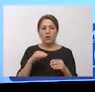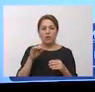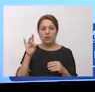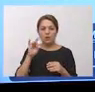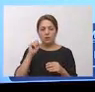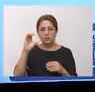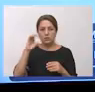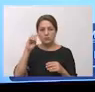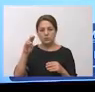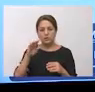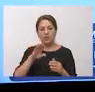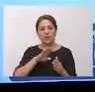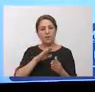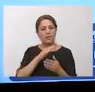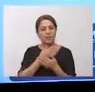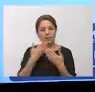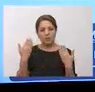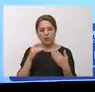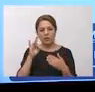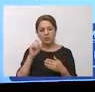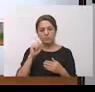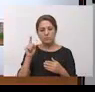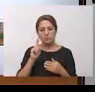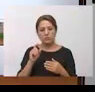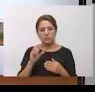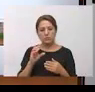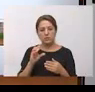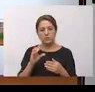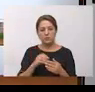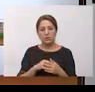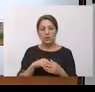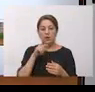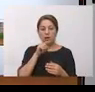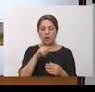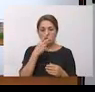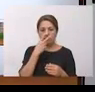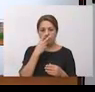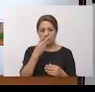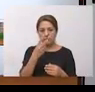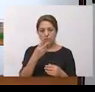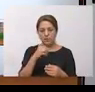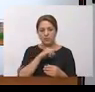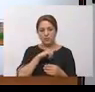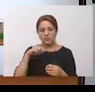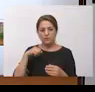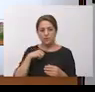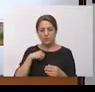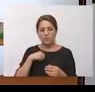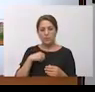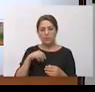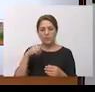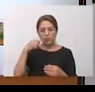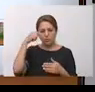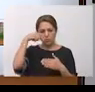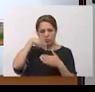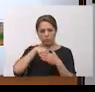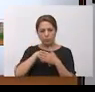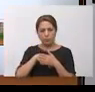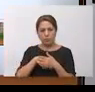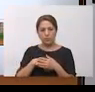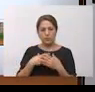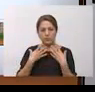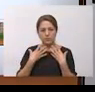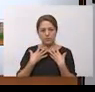нераспространенные. Распространенное предложение – она посмотрела своими глубокими и спокойными глазами. Это